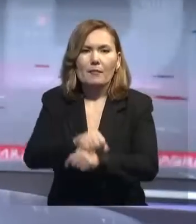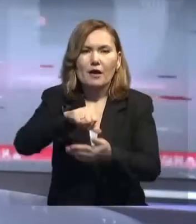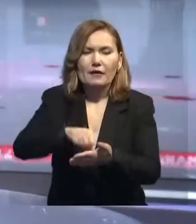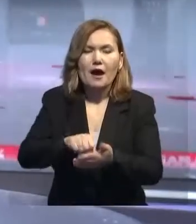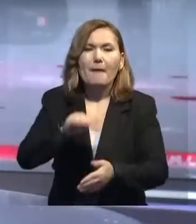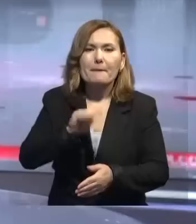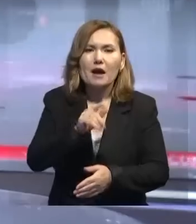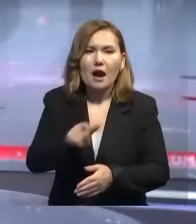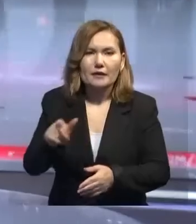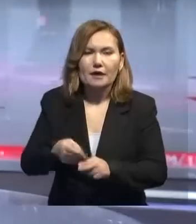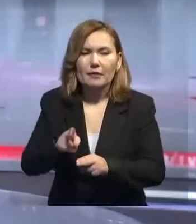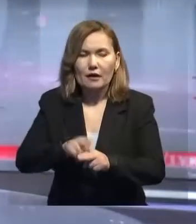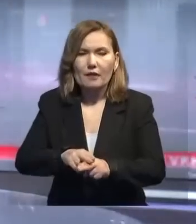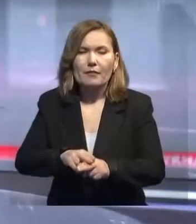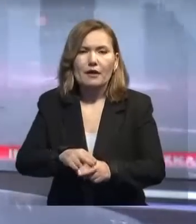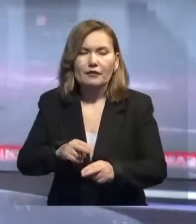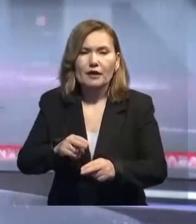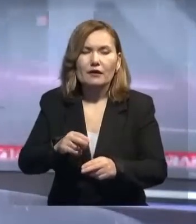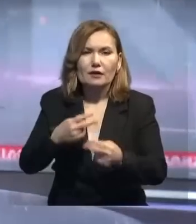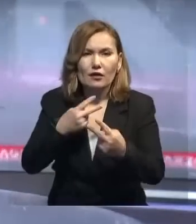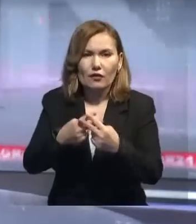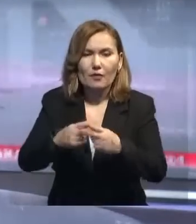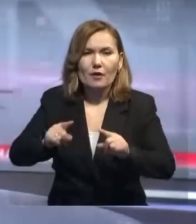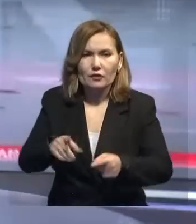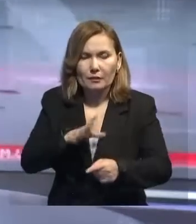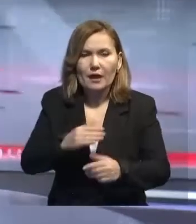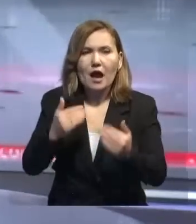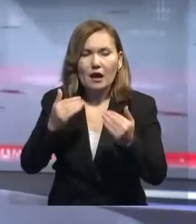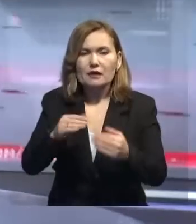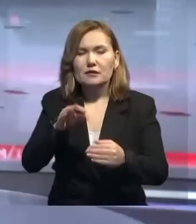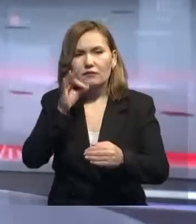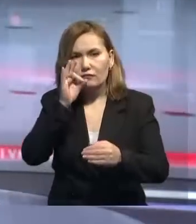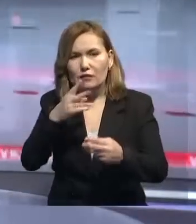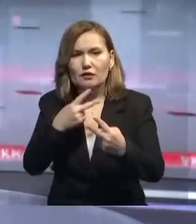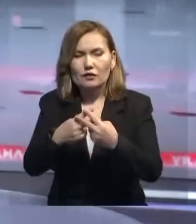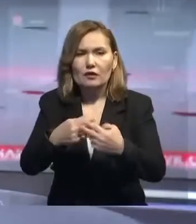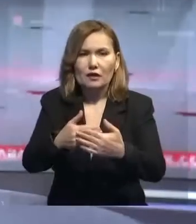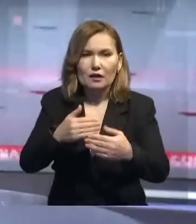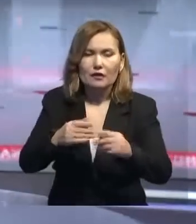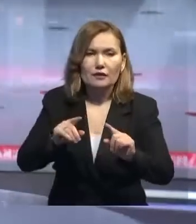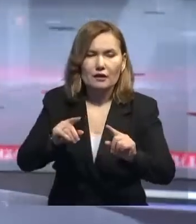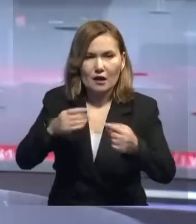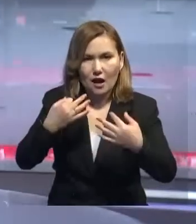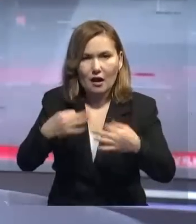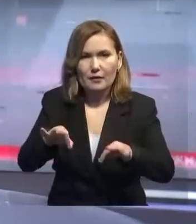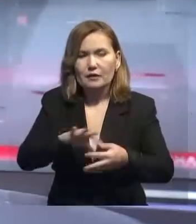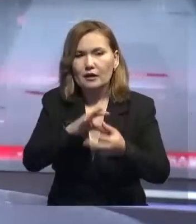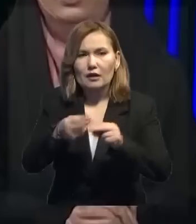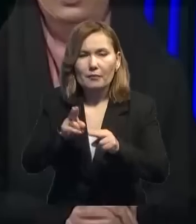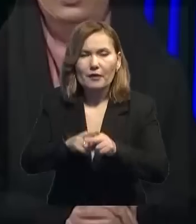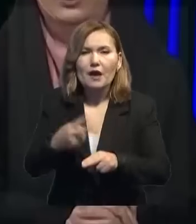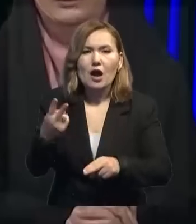katısқан мыңдаған азамат рахымшылыққа ілінді. Бұл туралы жергілікті ақпарат құралдары хабарлады. Билік өкілдерінің айтуынша,